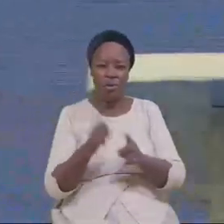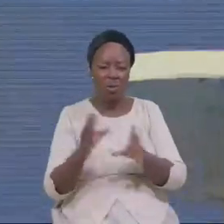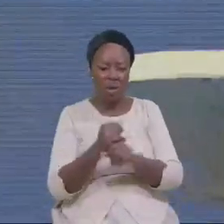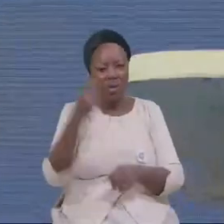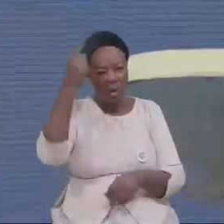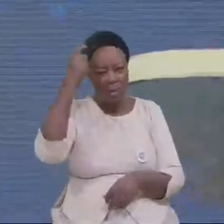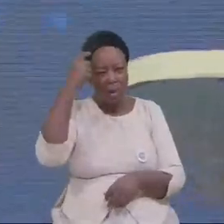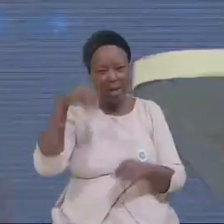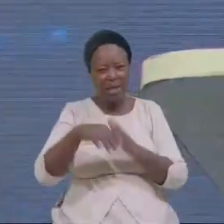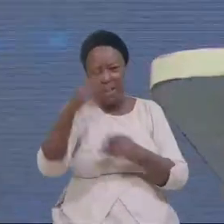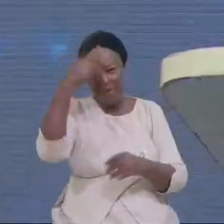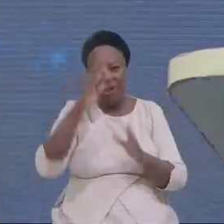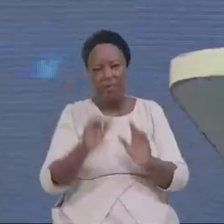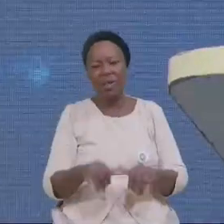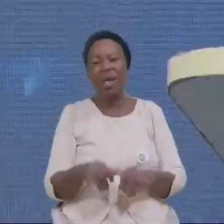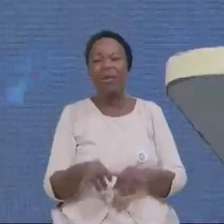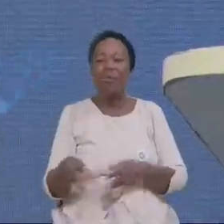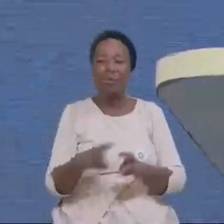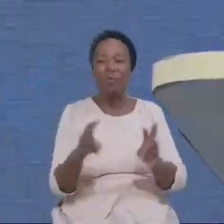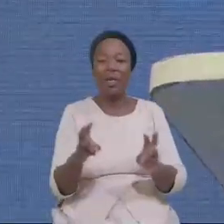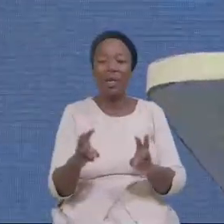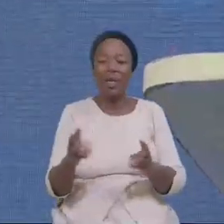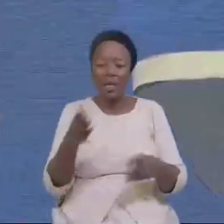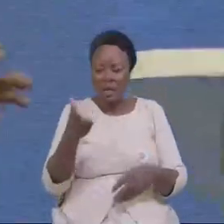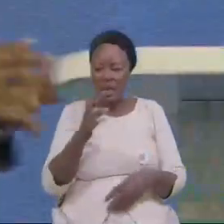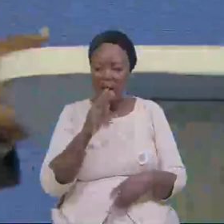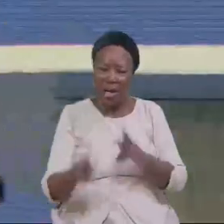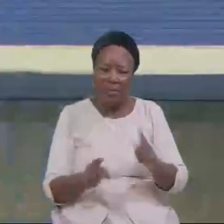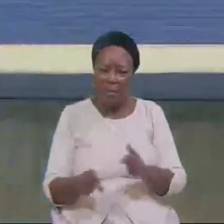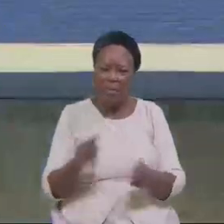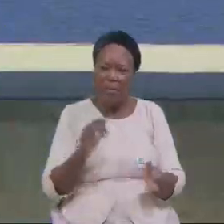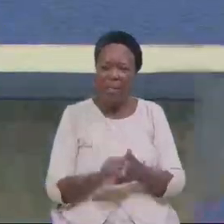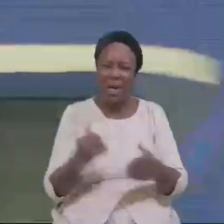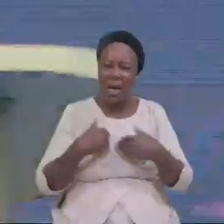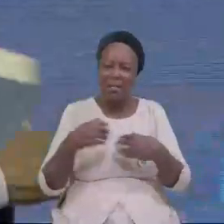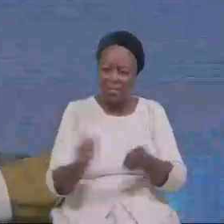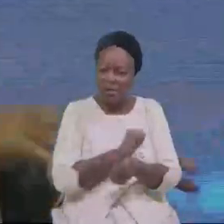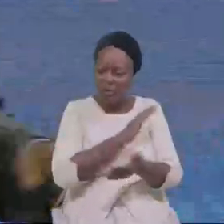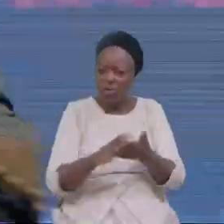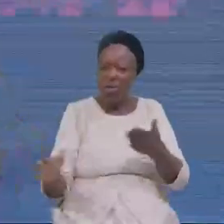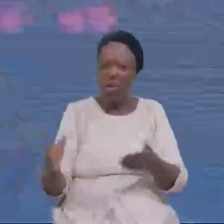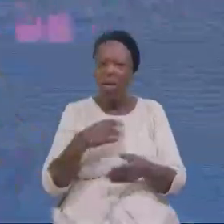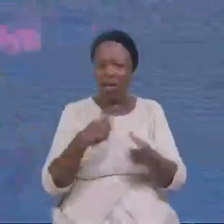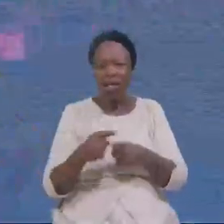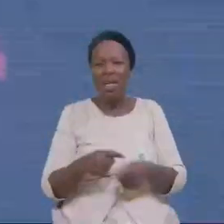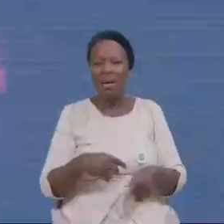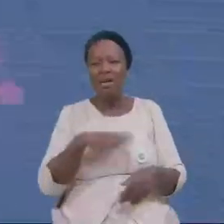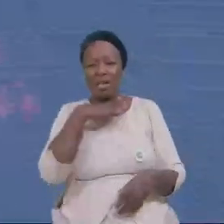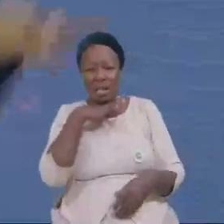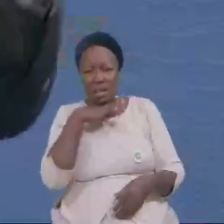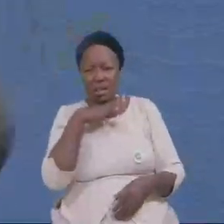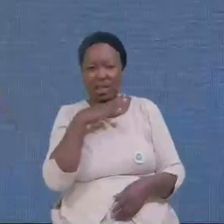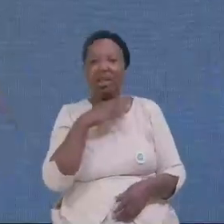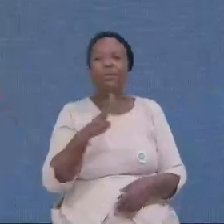c'est de te calmer de façon philosophique. Il y a des gens qui sont détruits, qui sont corrompus par